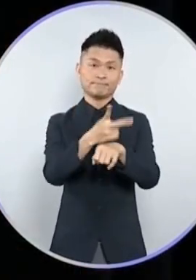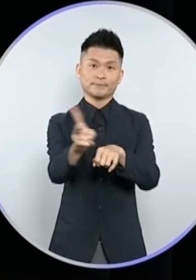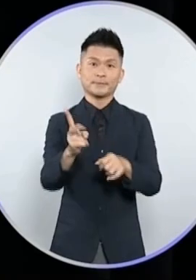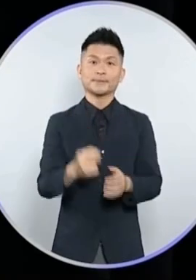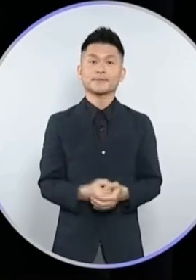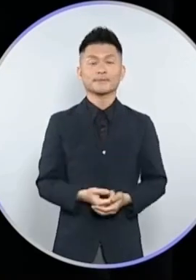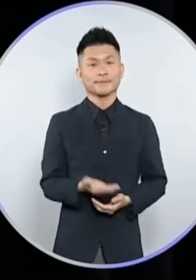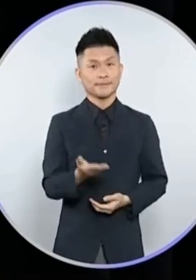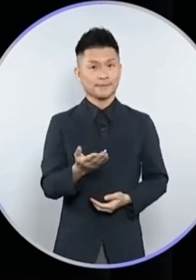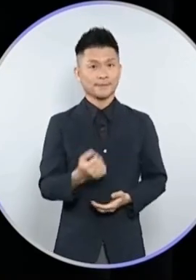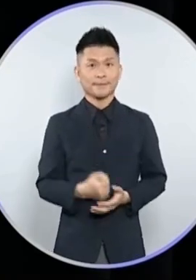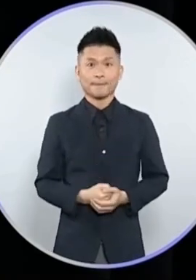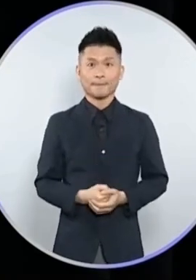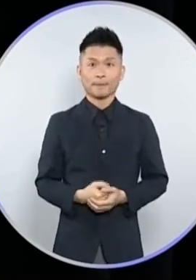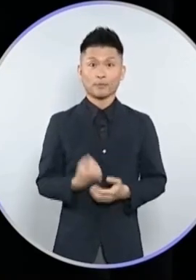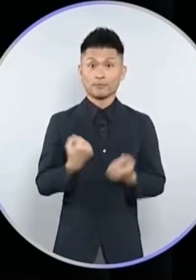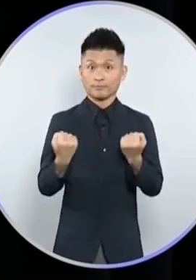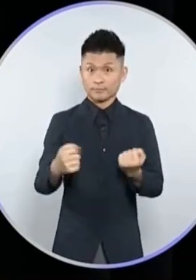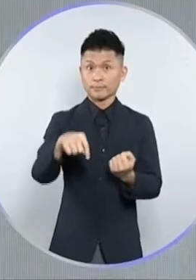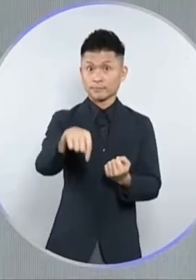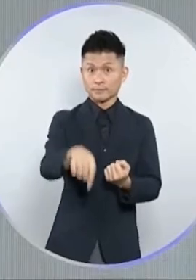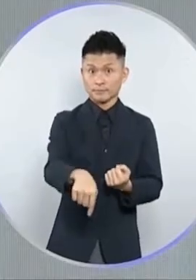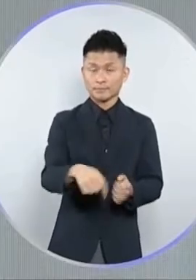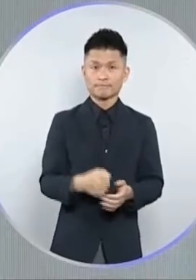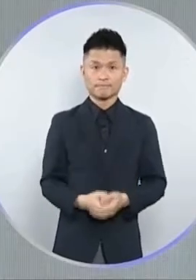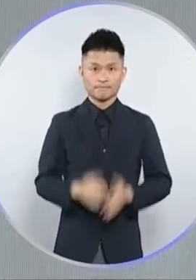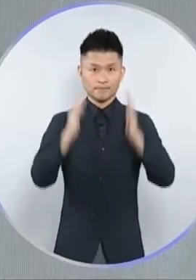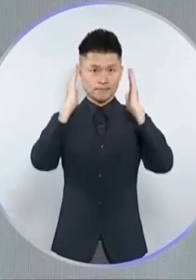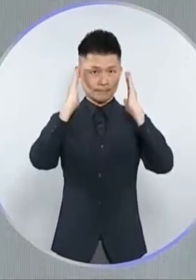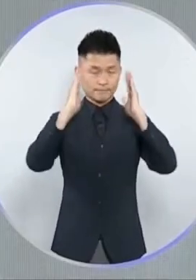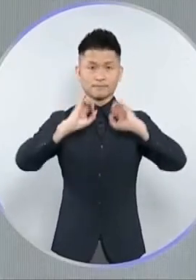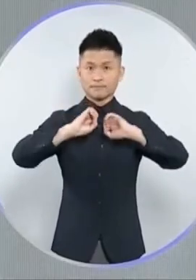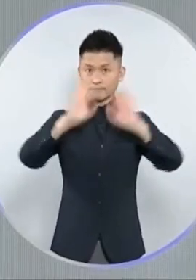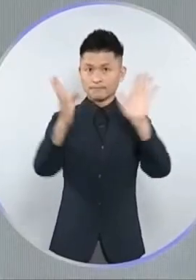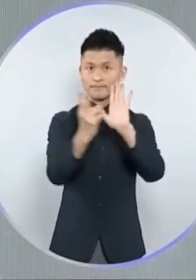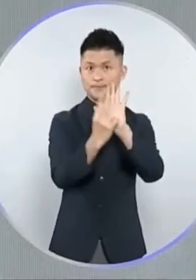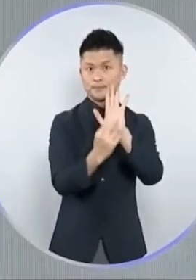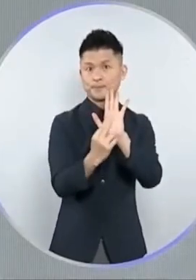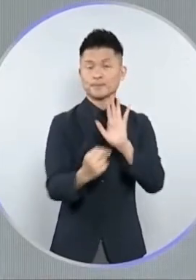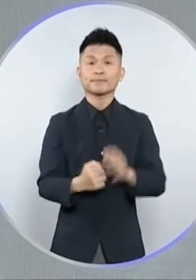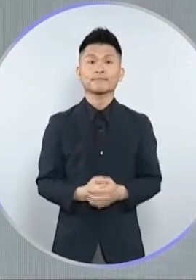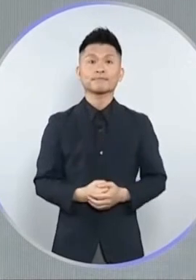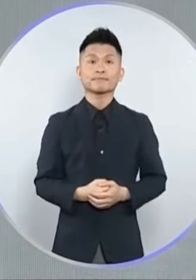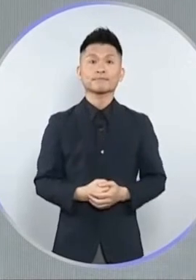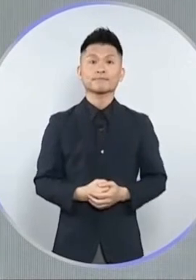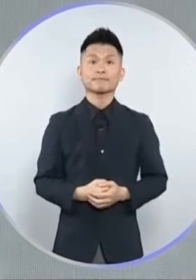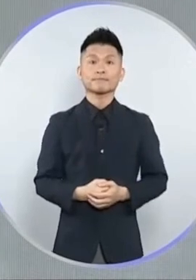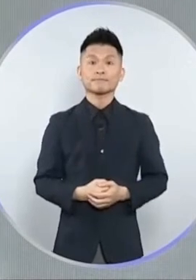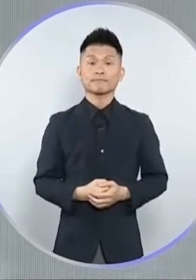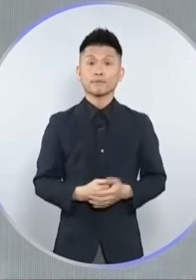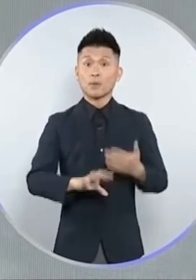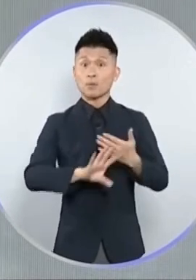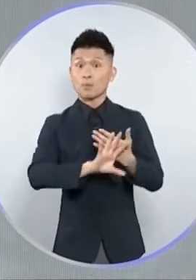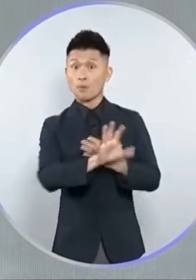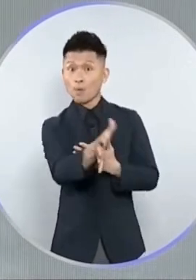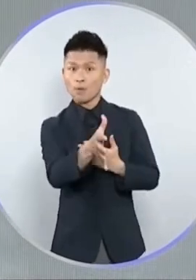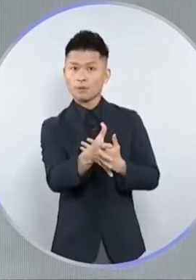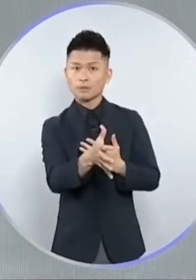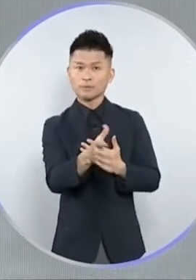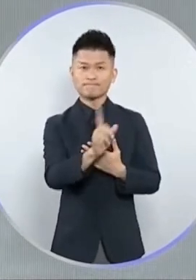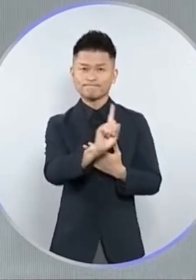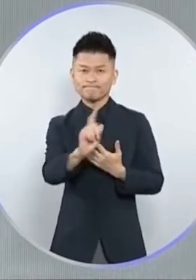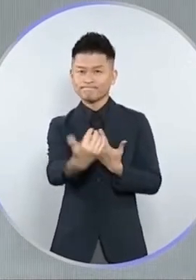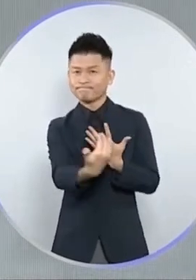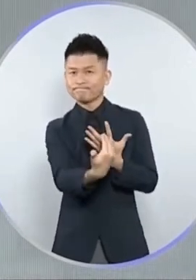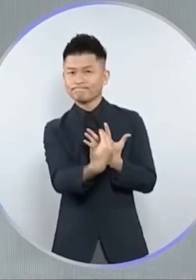钟，请回答。 我在这里郑重的声明，我反对境外势力介